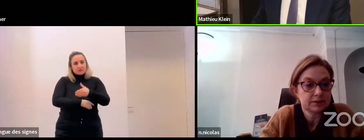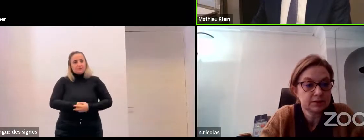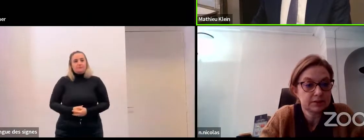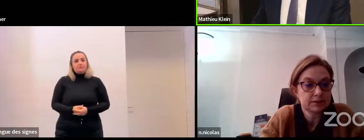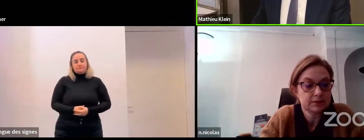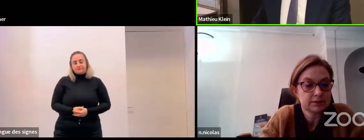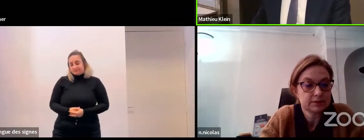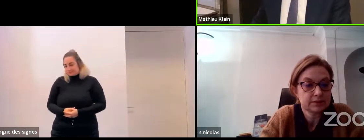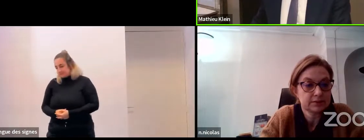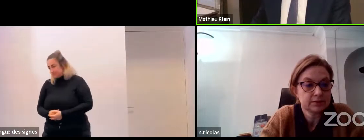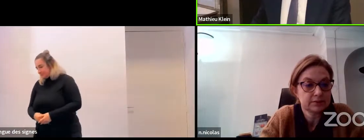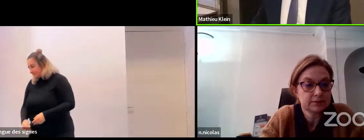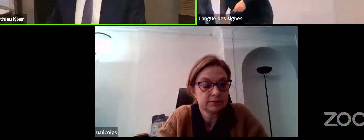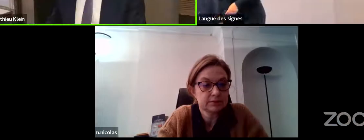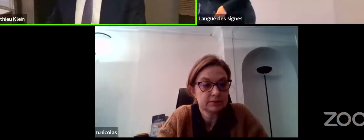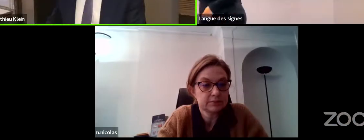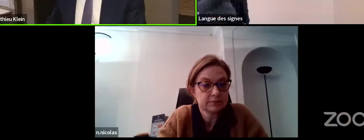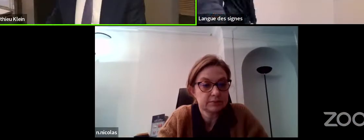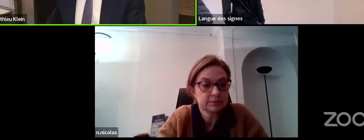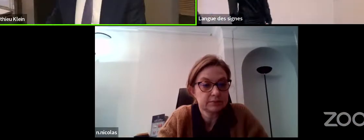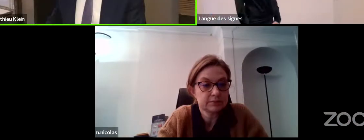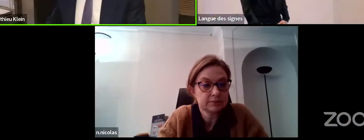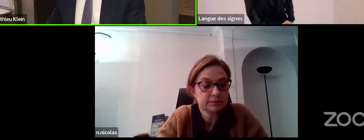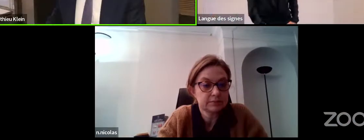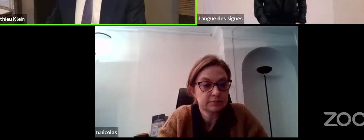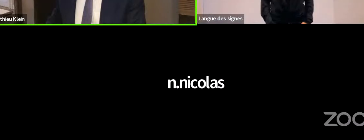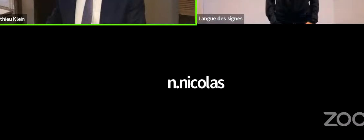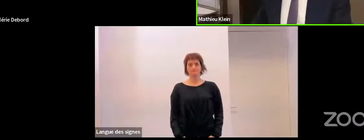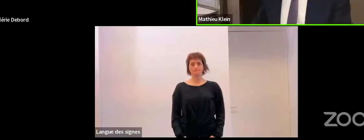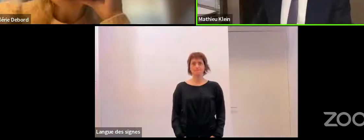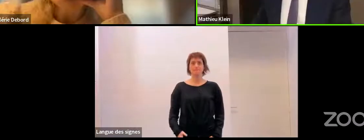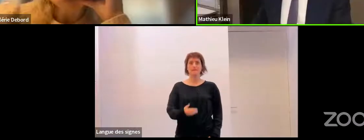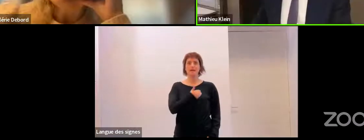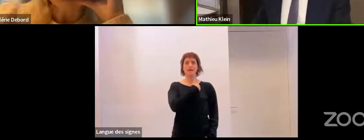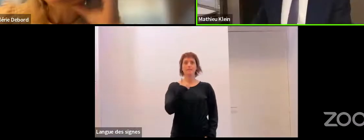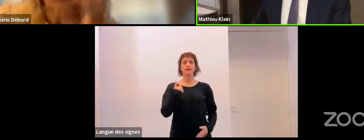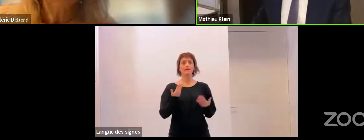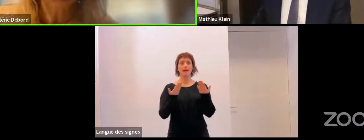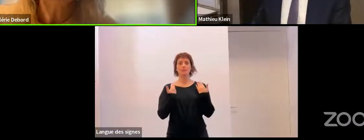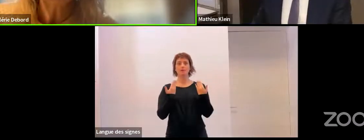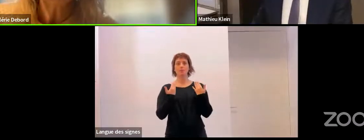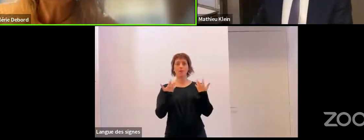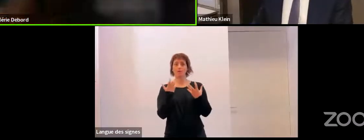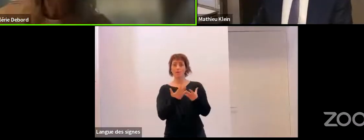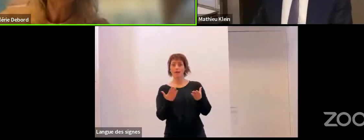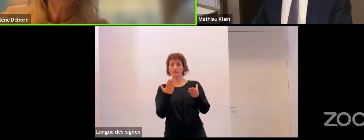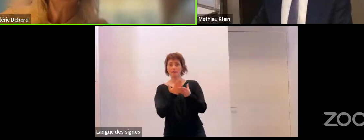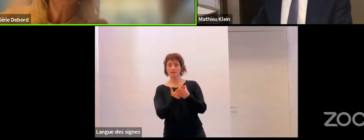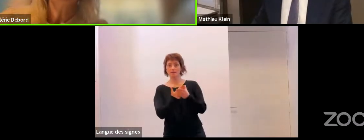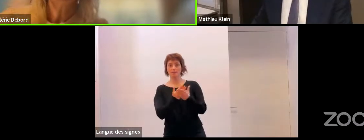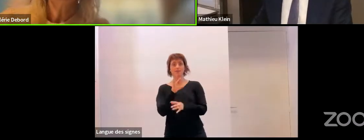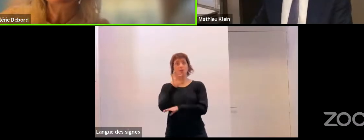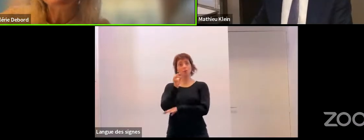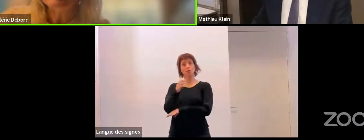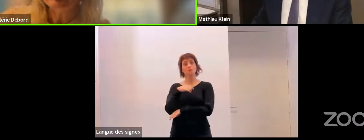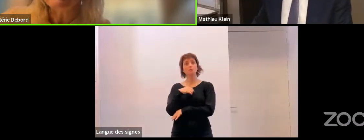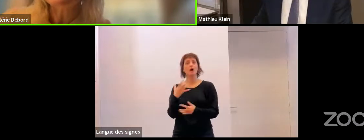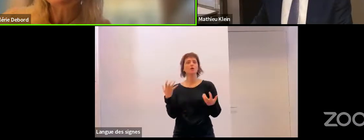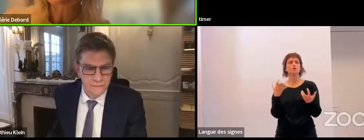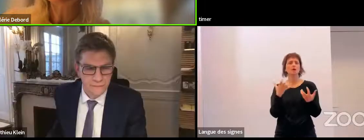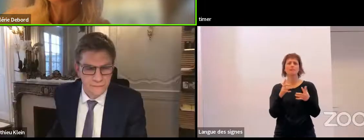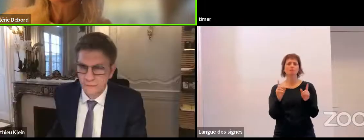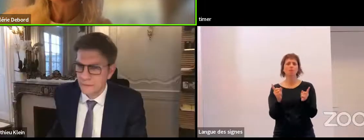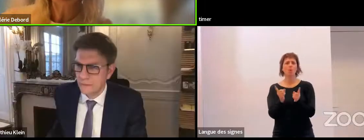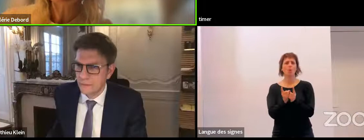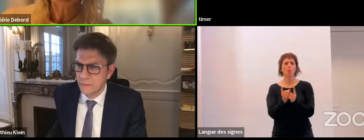Merci. Valérie Debord, vous vouliez réintervenir? Ou c'était la main qui s'était passée? Oui, non, je le souhaitais effectivement, mais très rapidement,